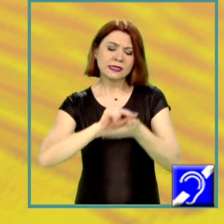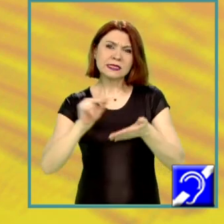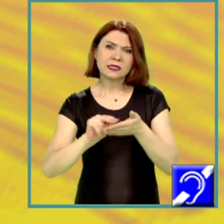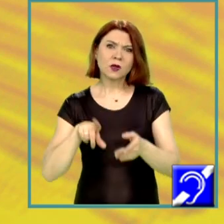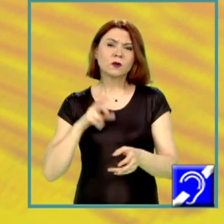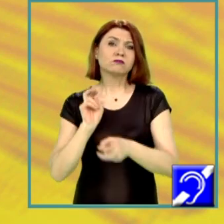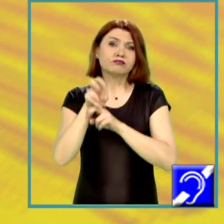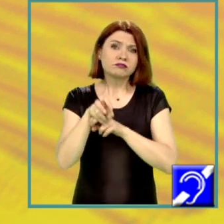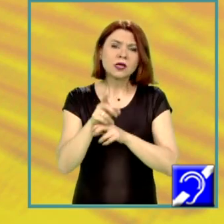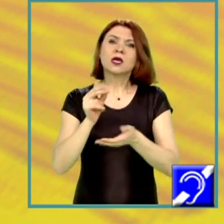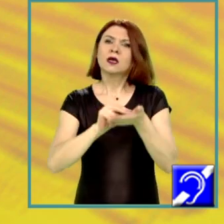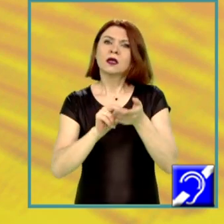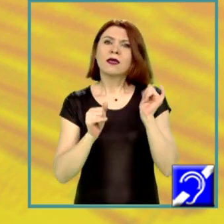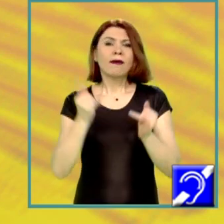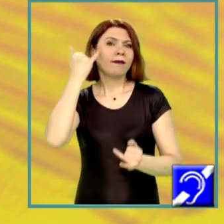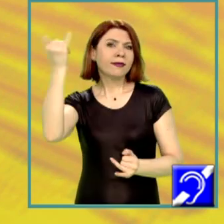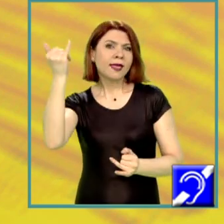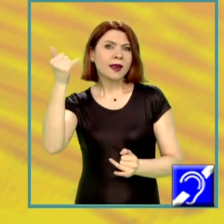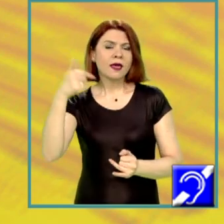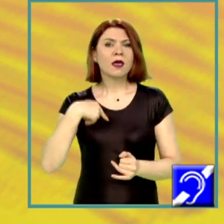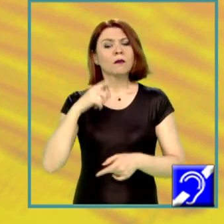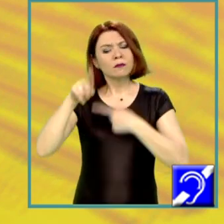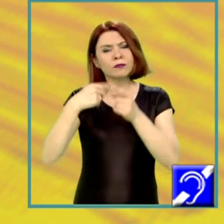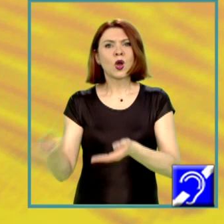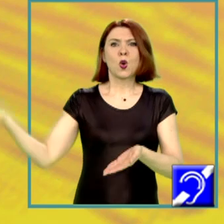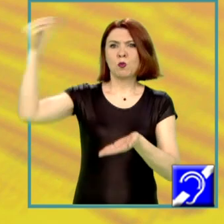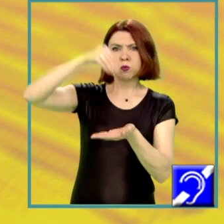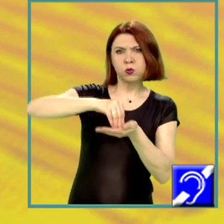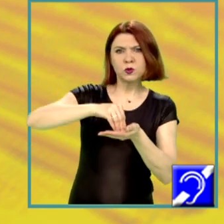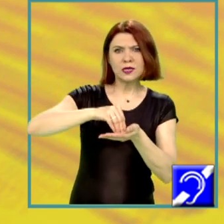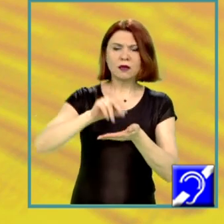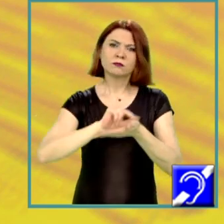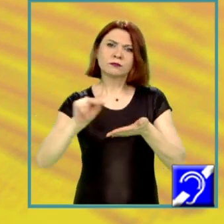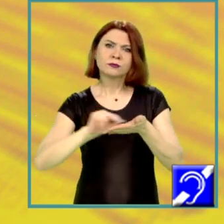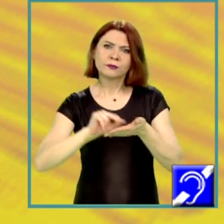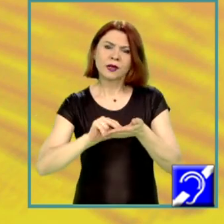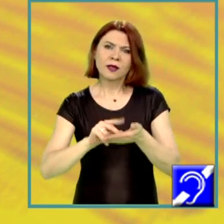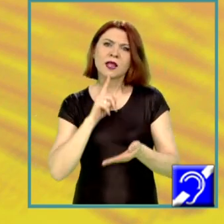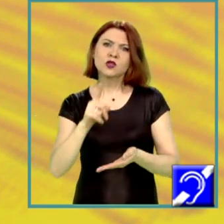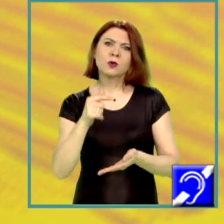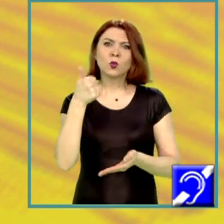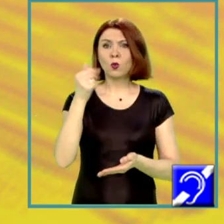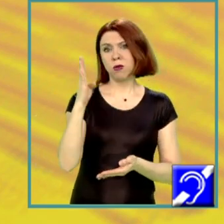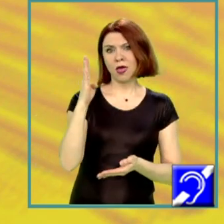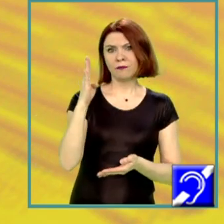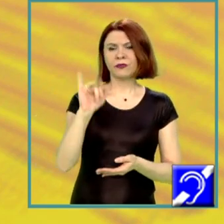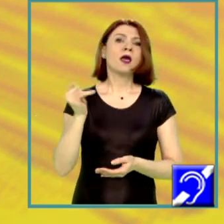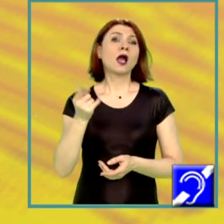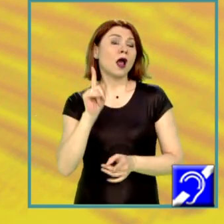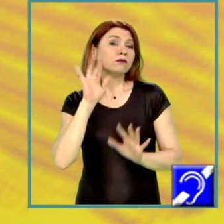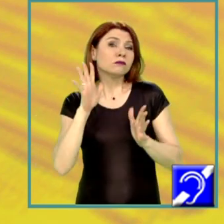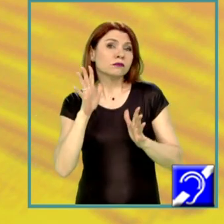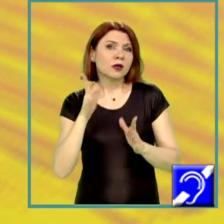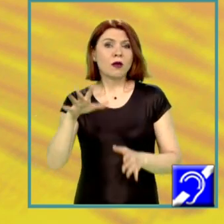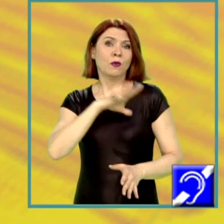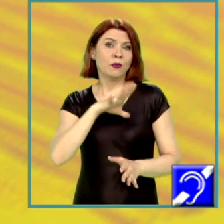să fiu pe iarna ideile pe care le voi cuprinde apoi în Textul argumentativ de la subiectul 1 b ca nu cumva să